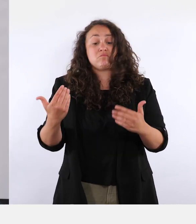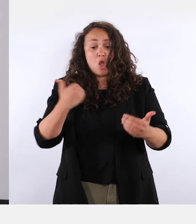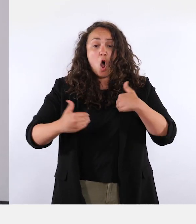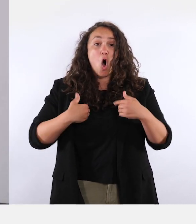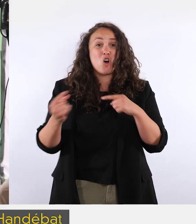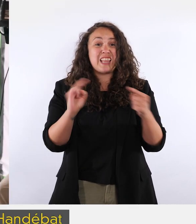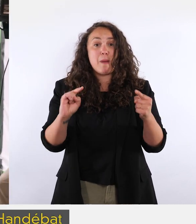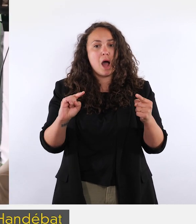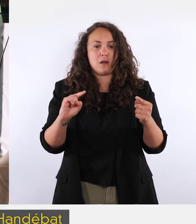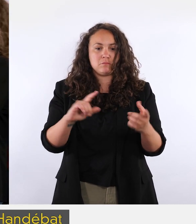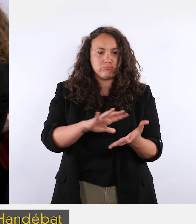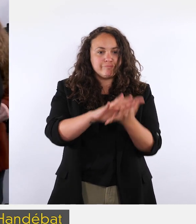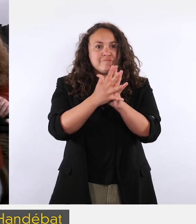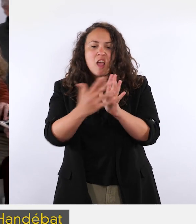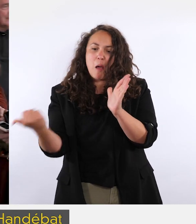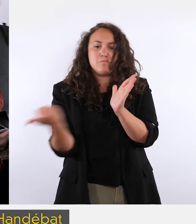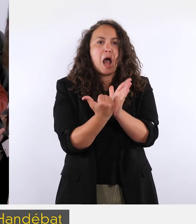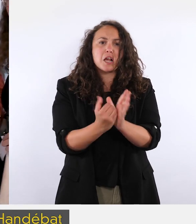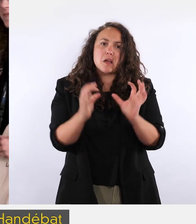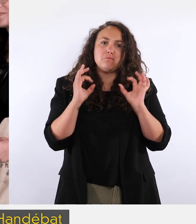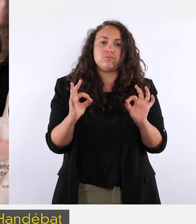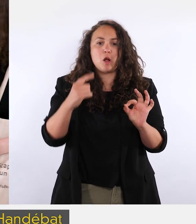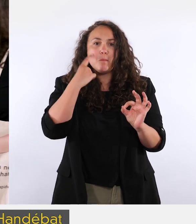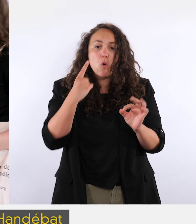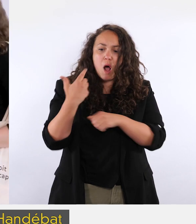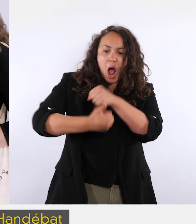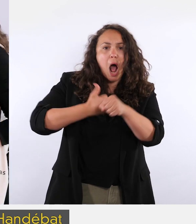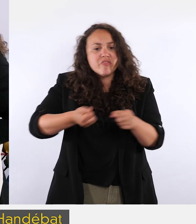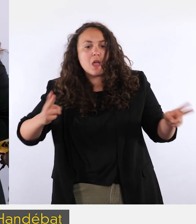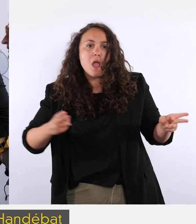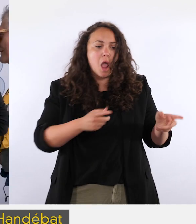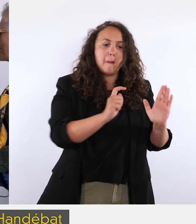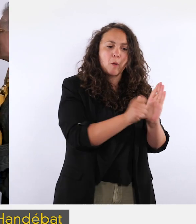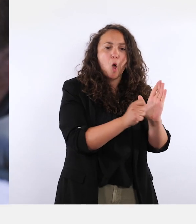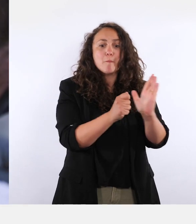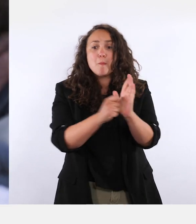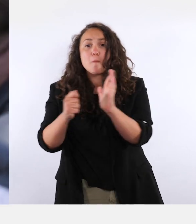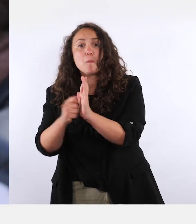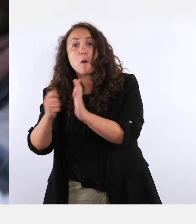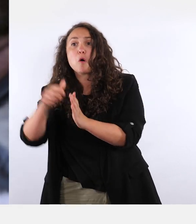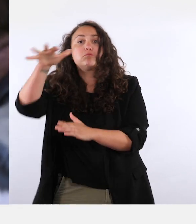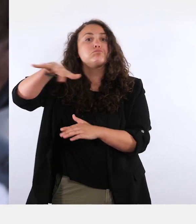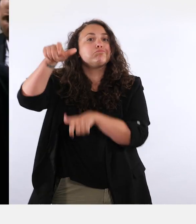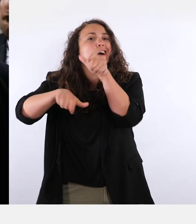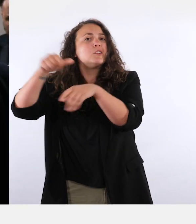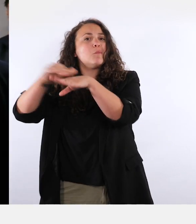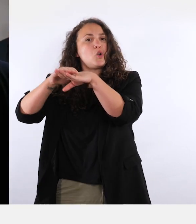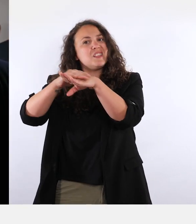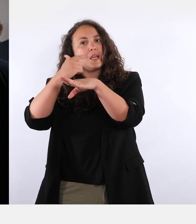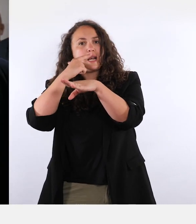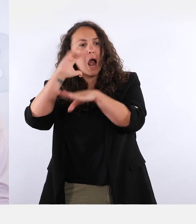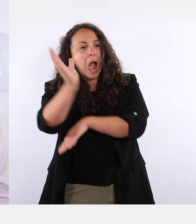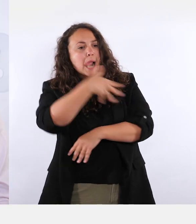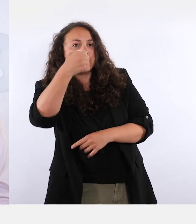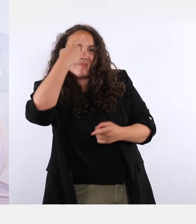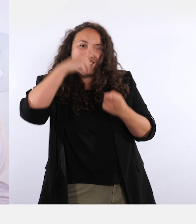C'est carré. Le but ultime pour nous, c'est de faire qu'En débat devienne une marque et surtout des moments au cours de l'année où les